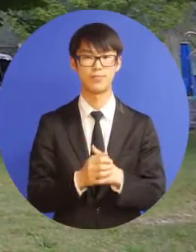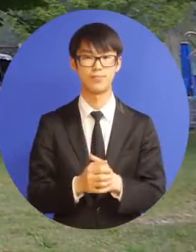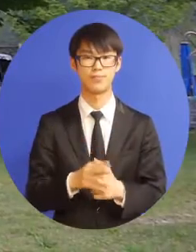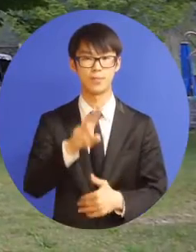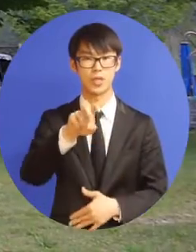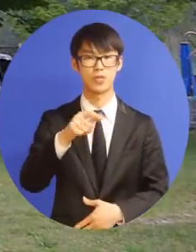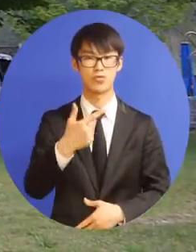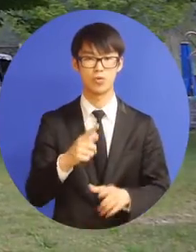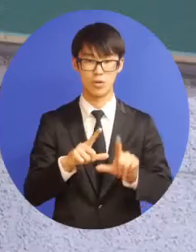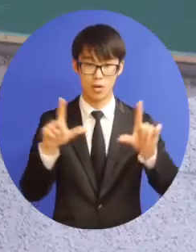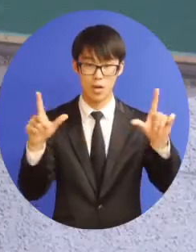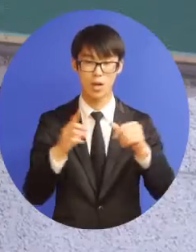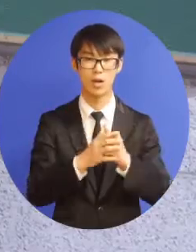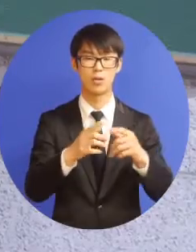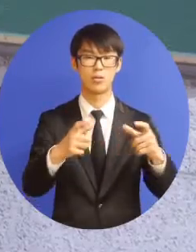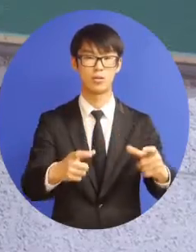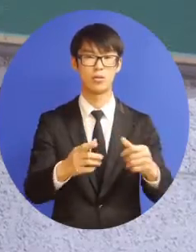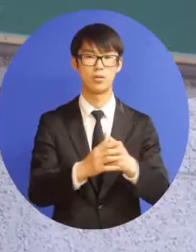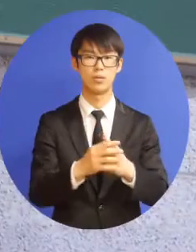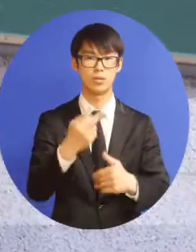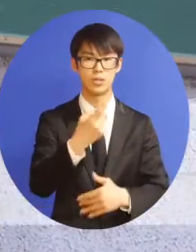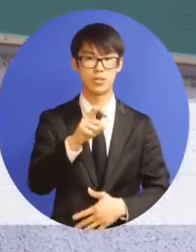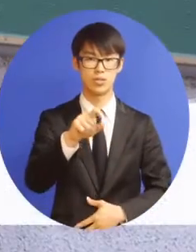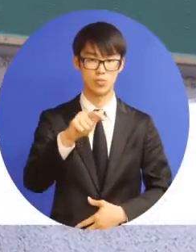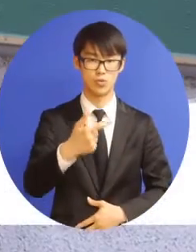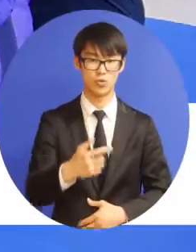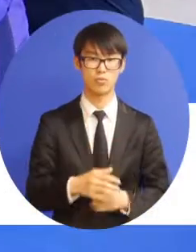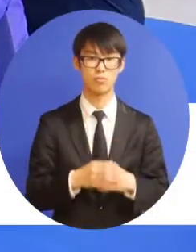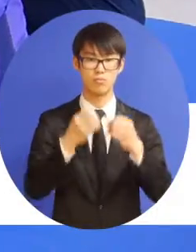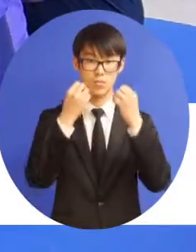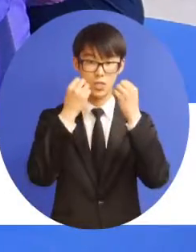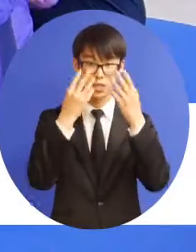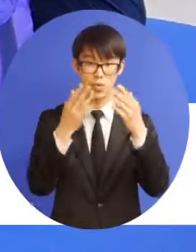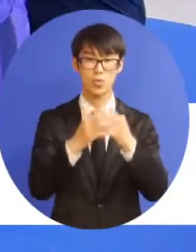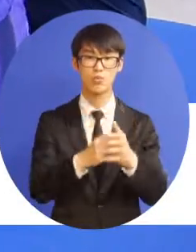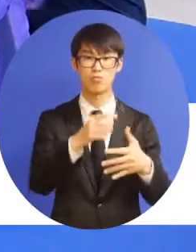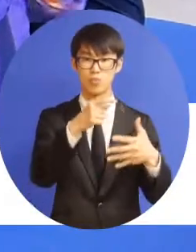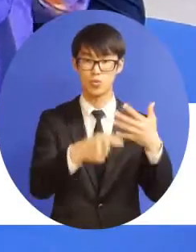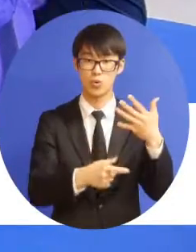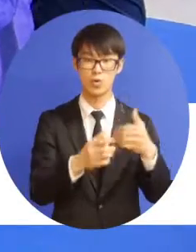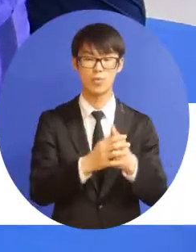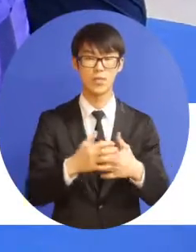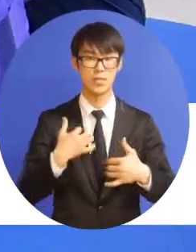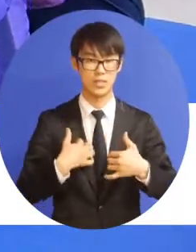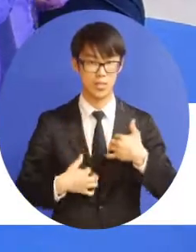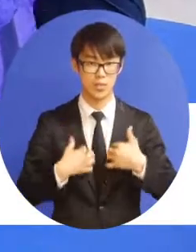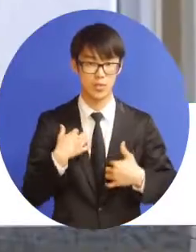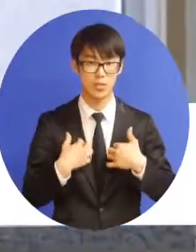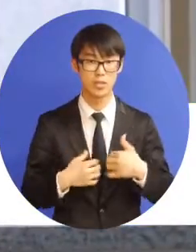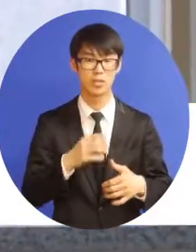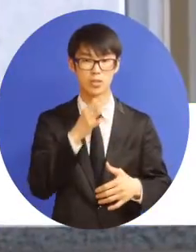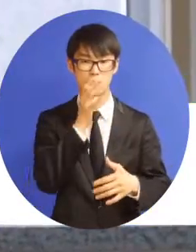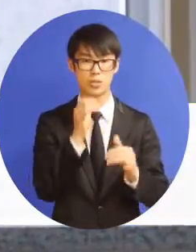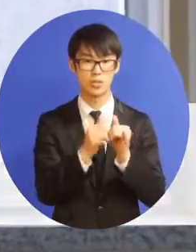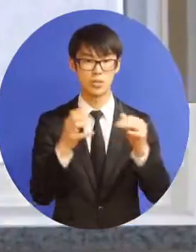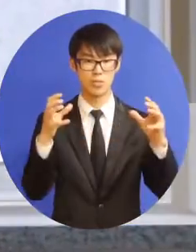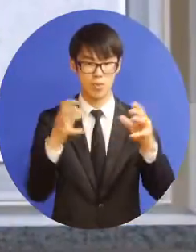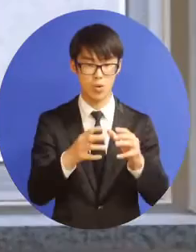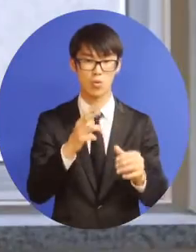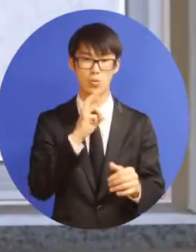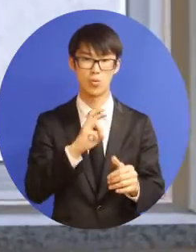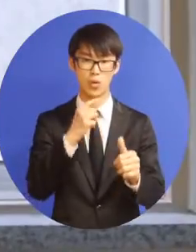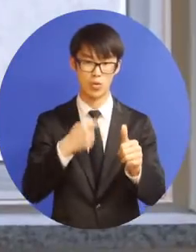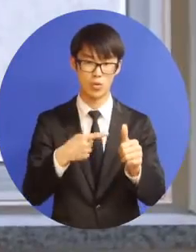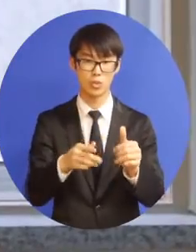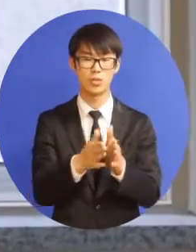26일 우성면 산위에서 2016 우성의 창의 시책으로 추진하는 신나고 건강한 경로당 노래 교실이